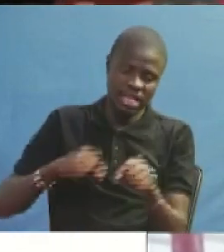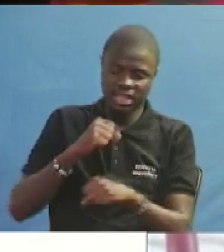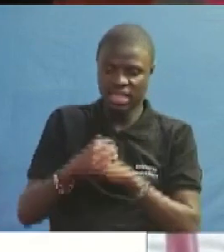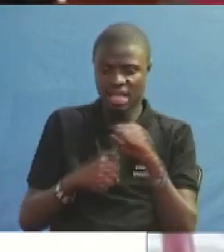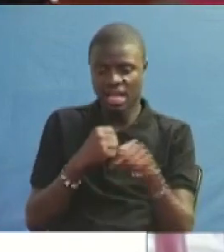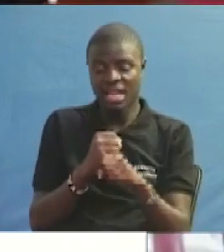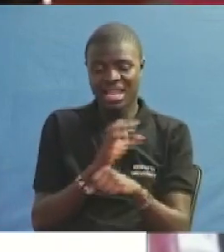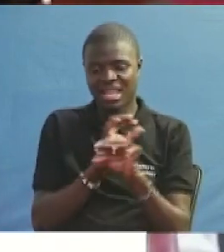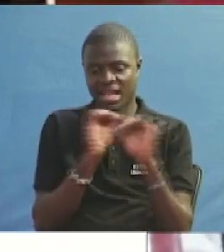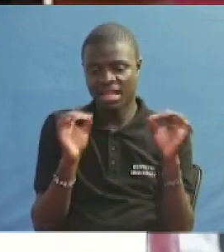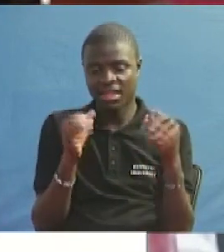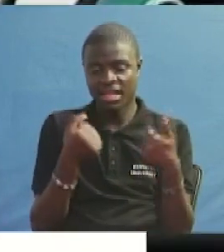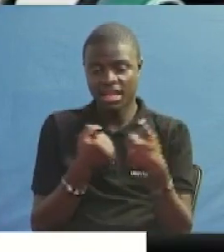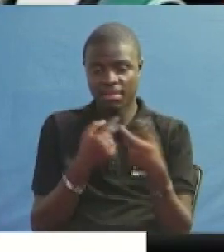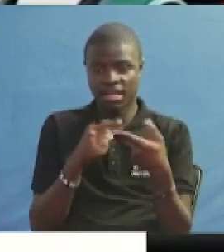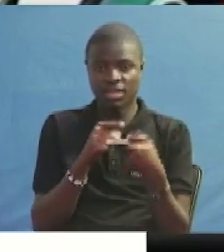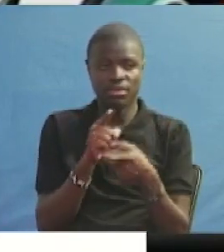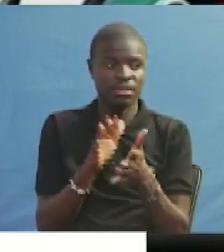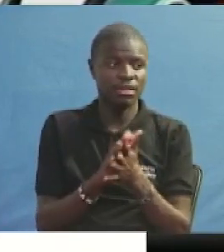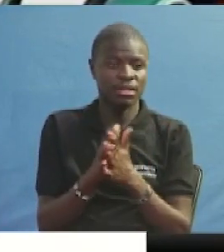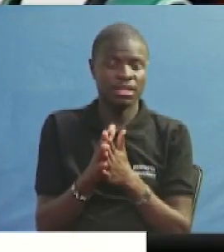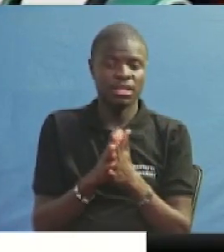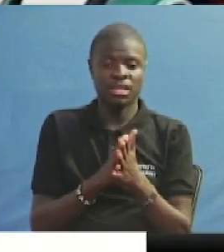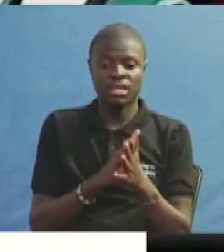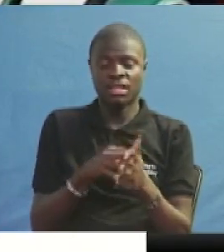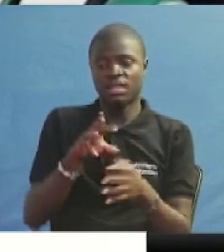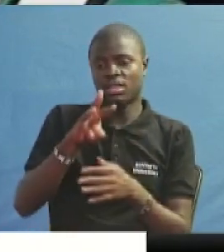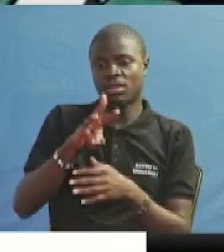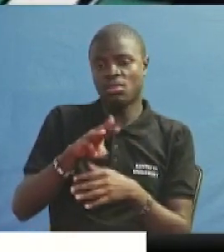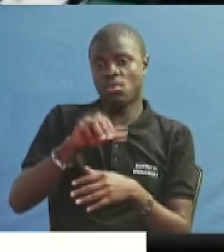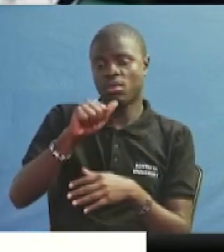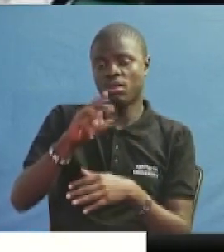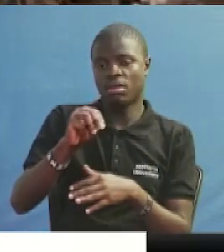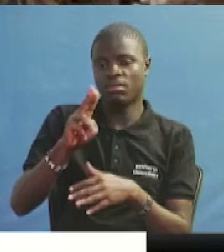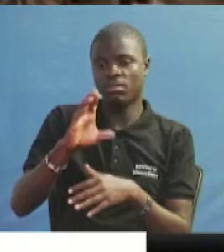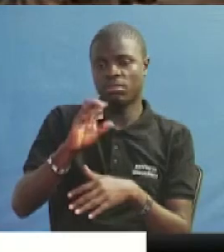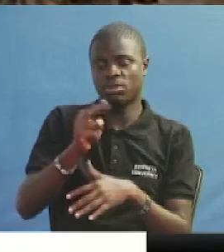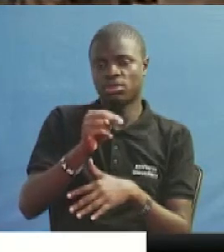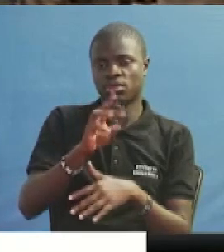adhabu yoyote ilitolewa. Wa Mchomba Gadhoni.